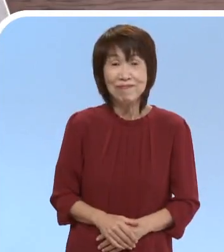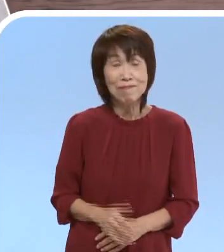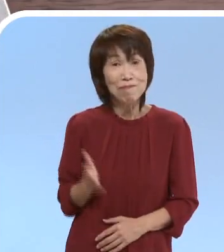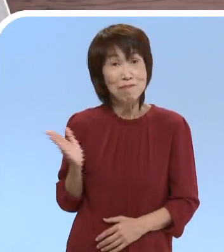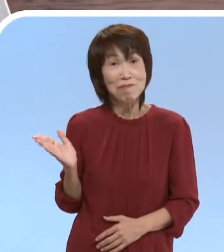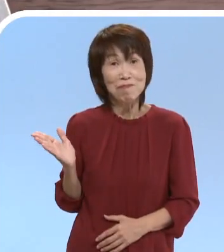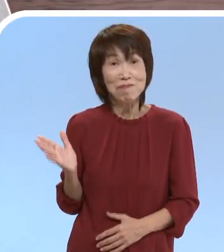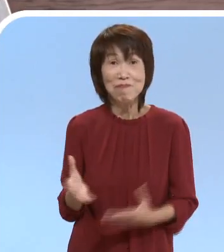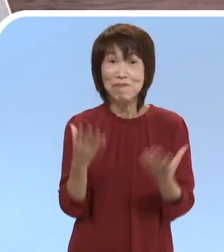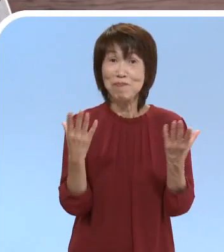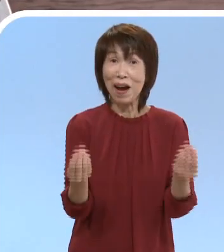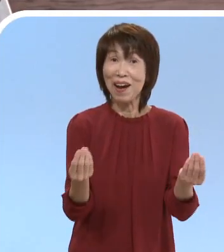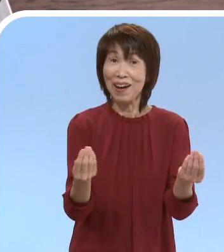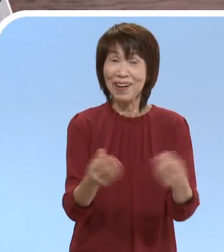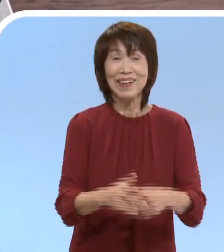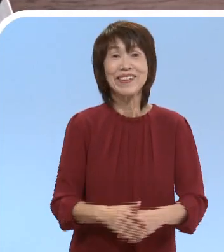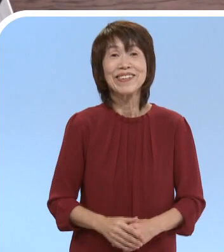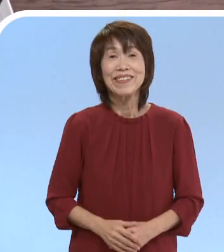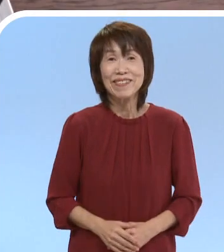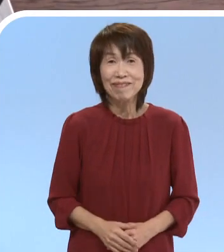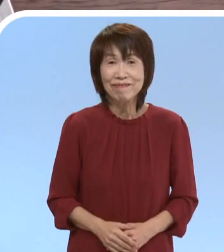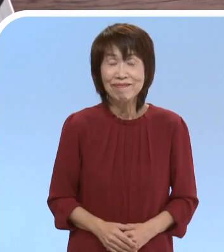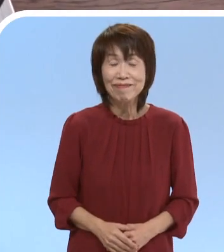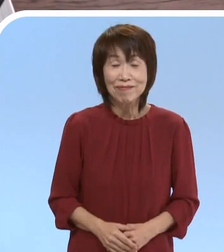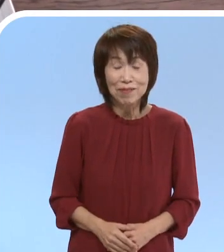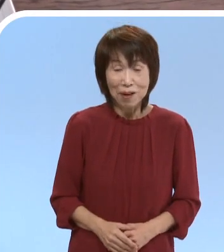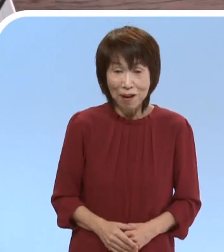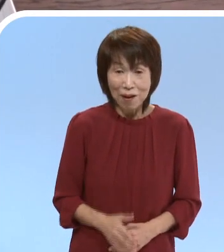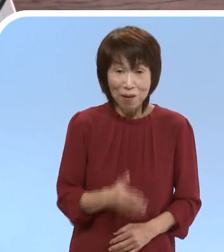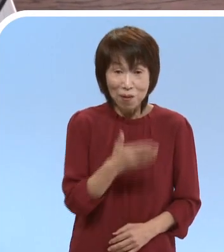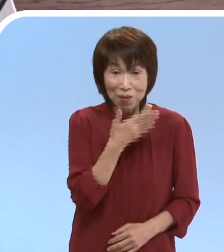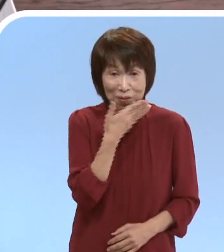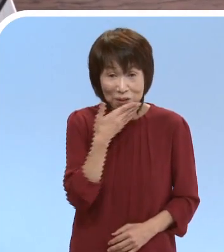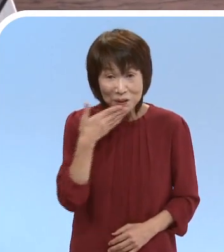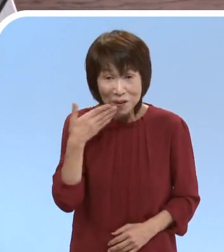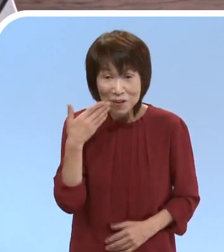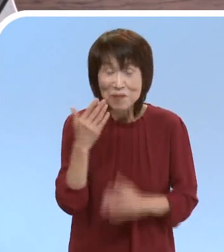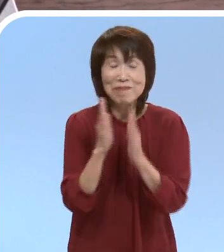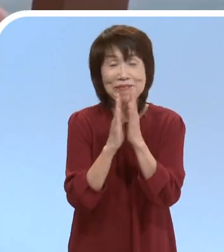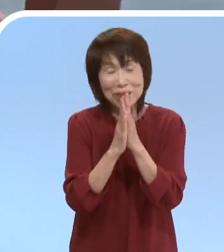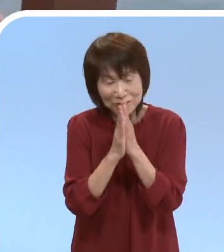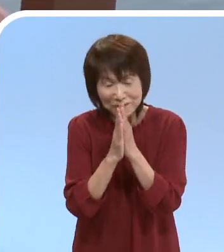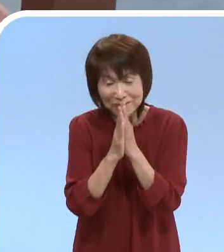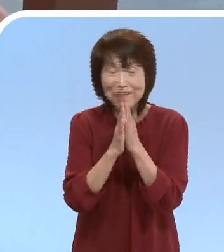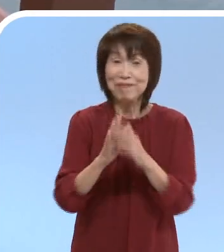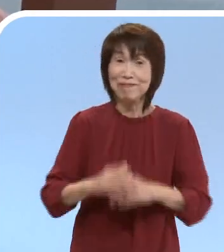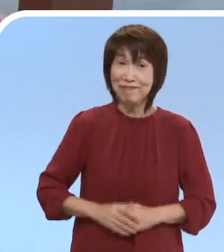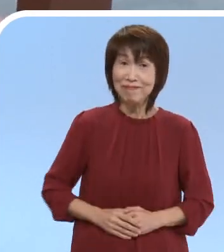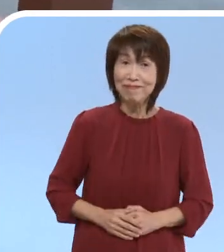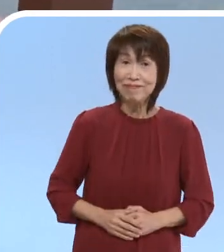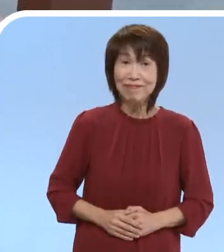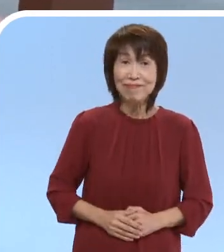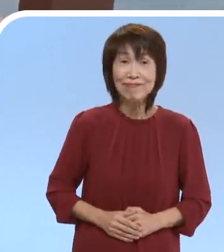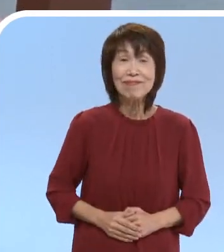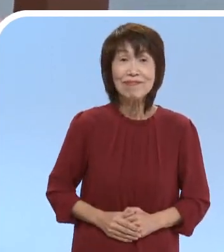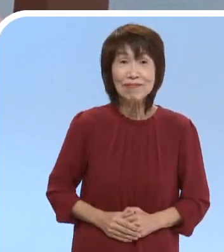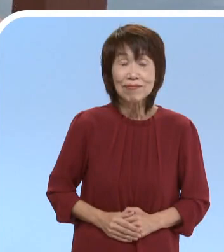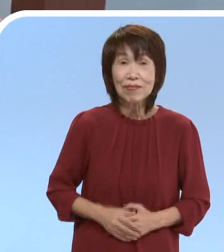うわー、美味しそう。ではいただきます。